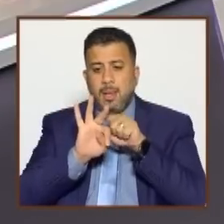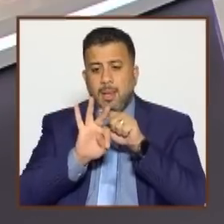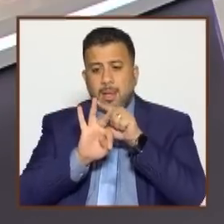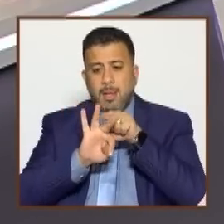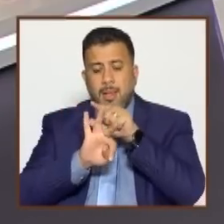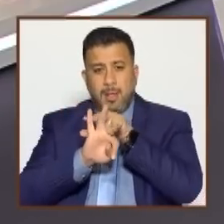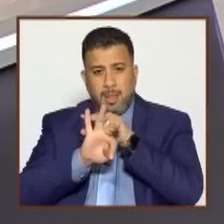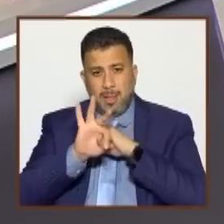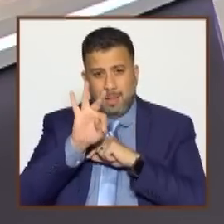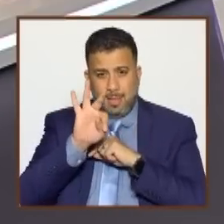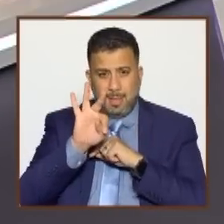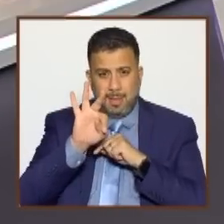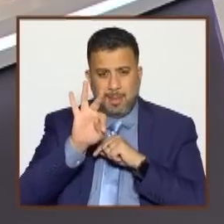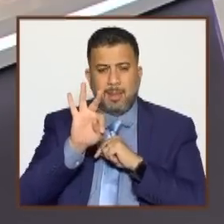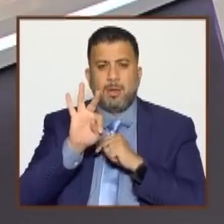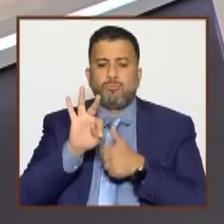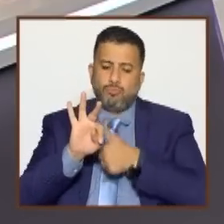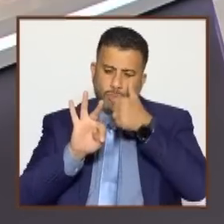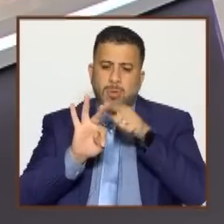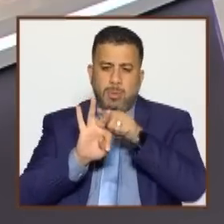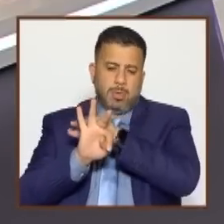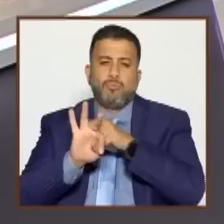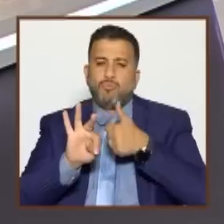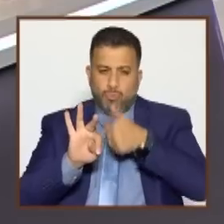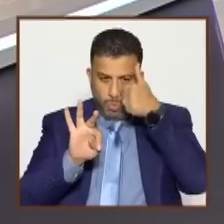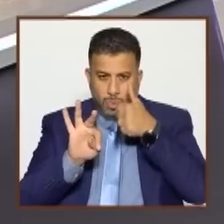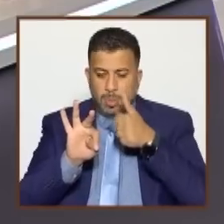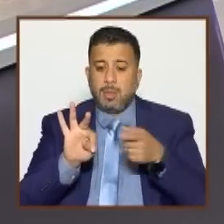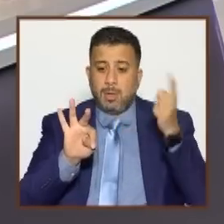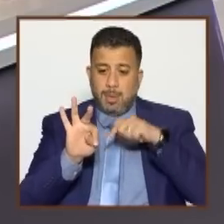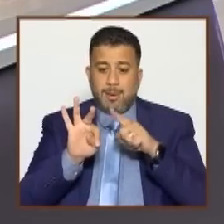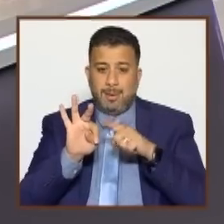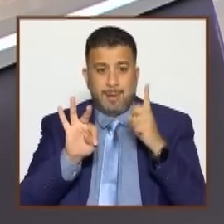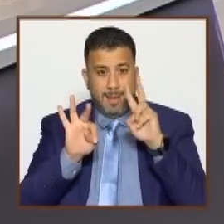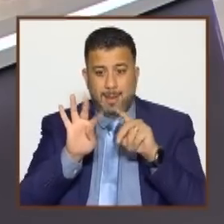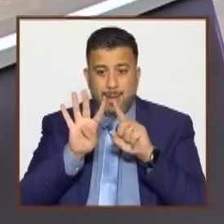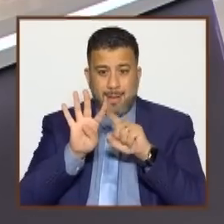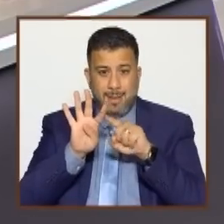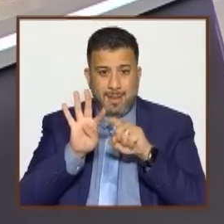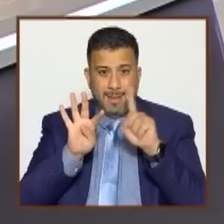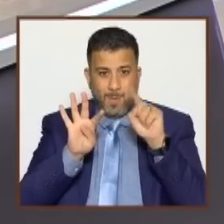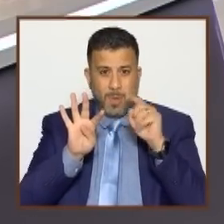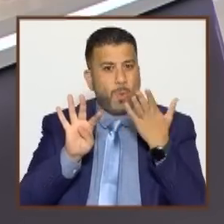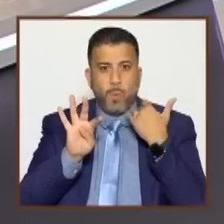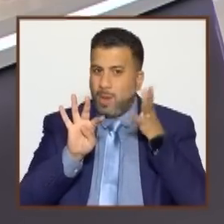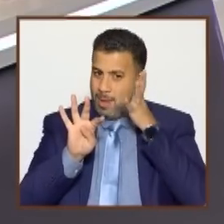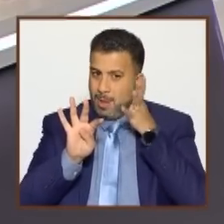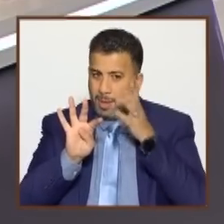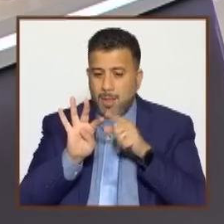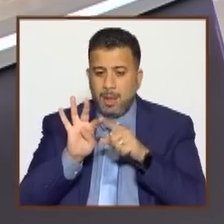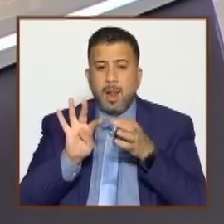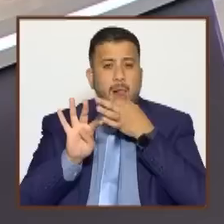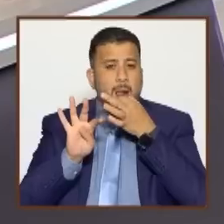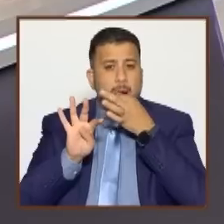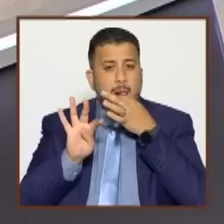وارجع الركعة الرابعة لي أنا، ايوه يعني اقرأ